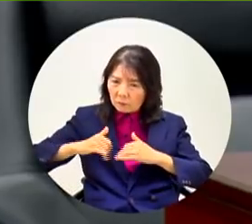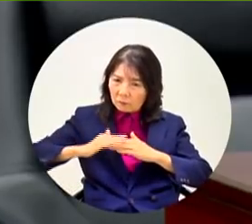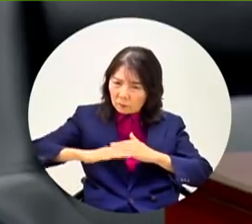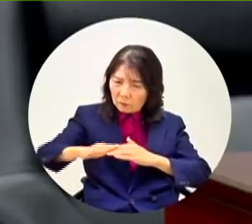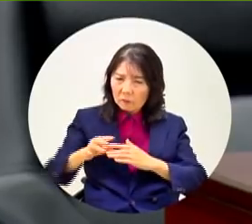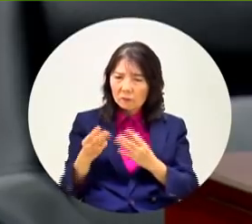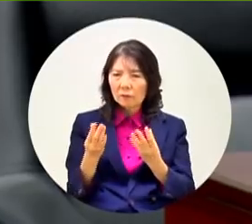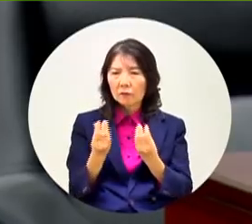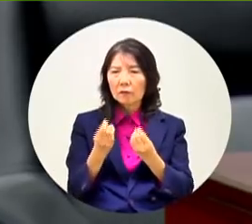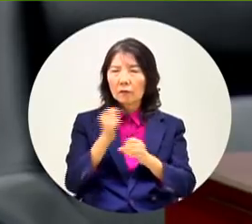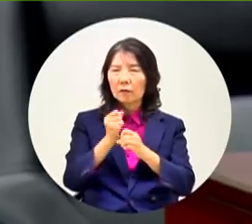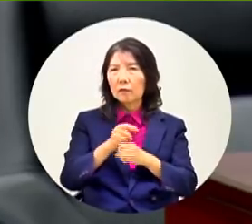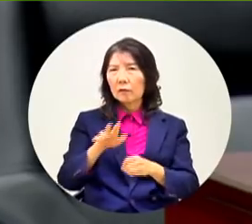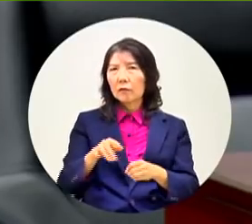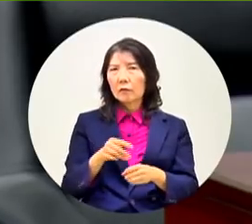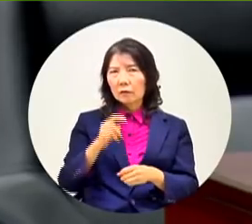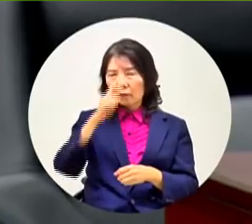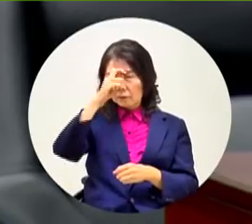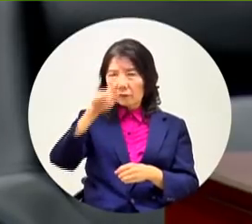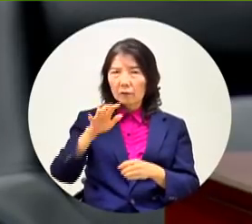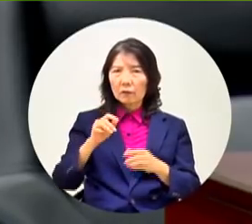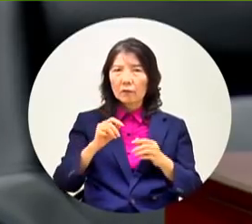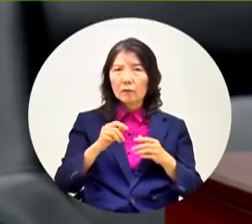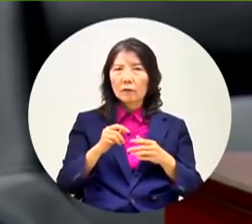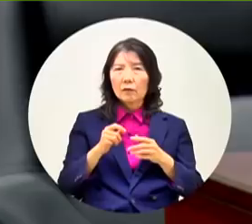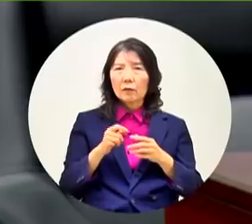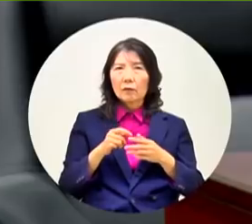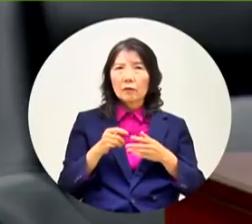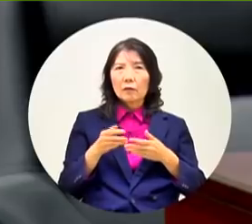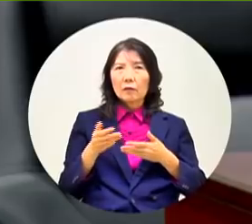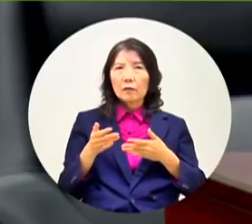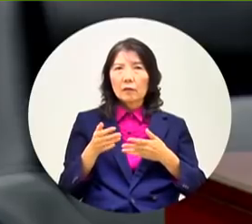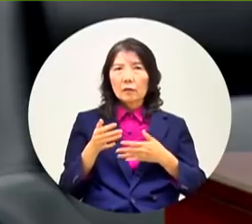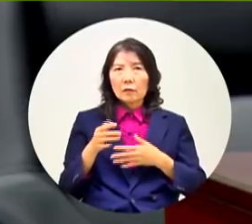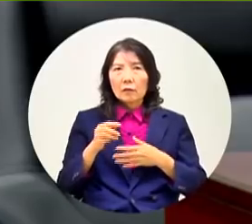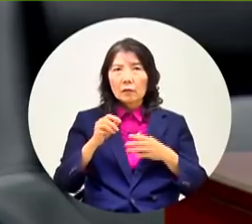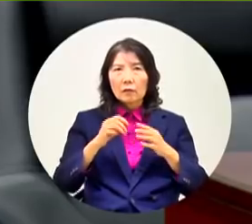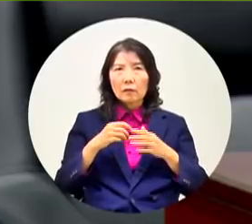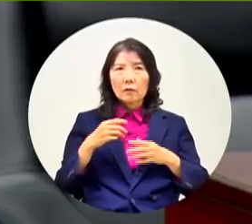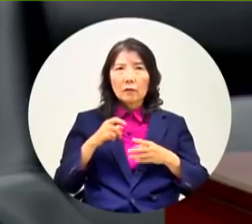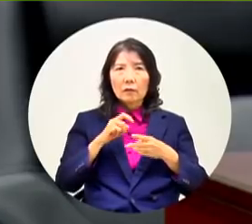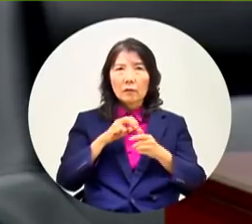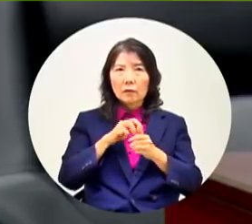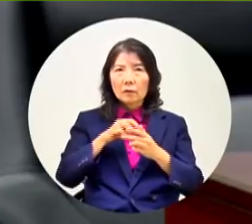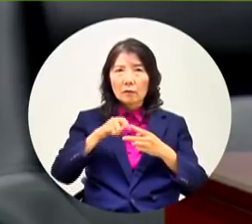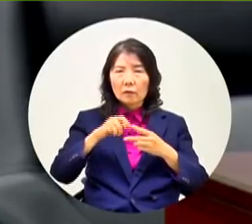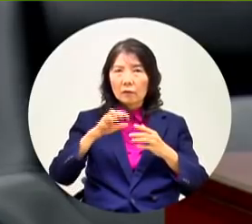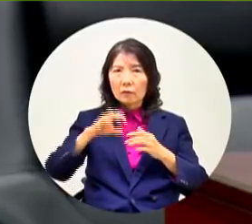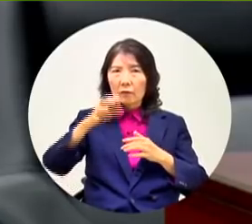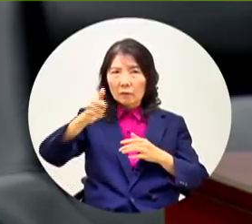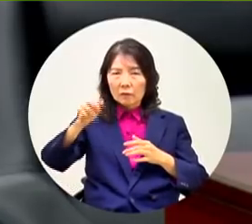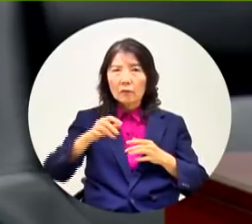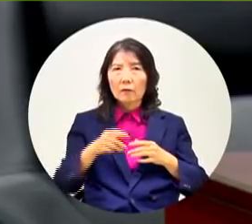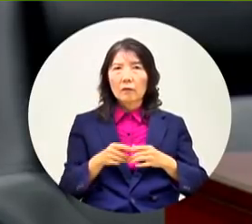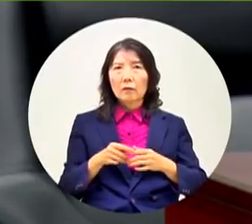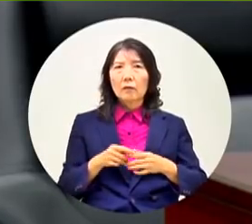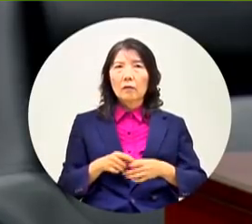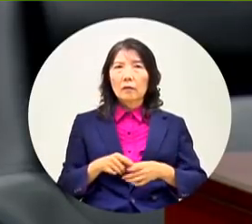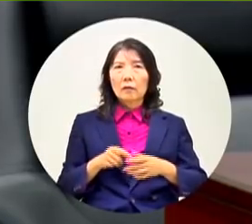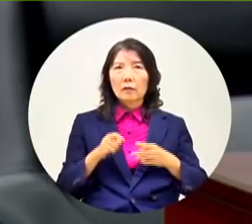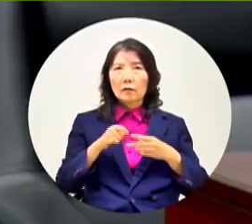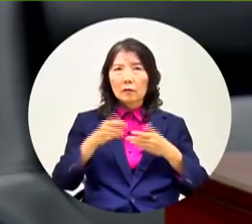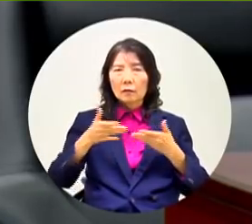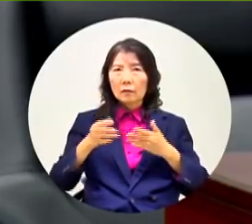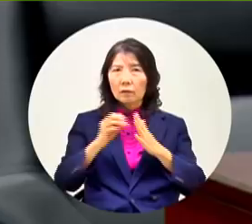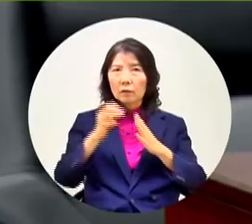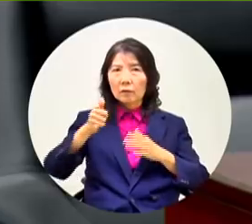副市长，包括我们公务局局长，包括我们新工一个阳光处处长，这个要多来讨论，跟我们